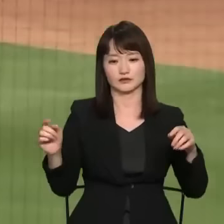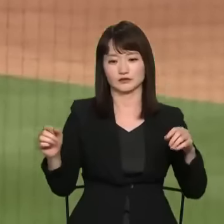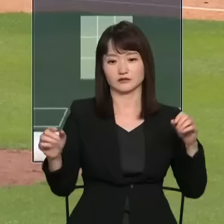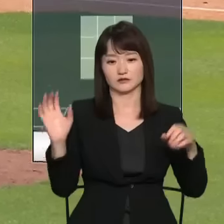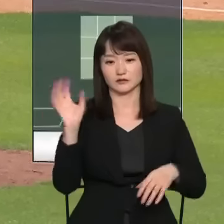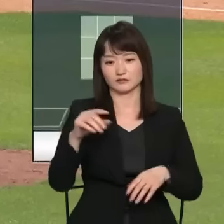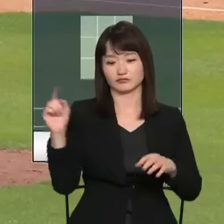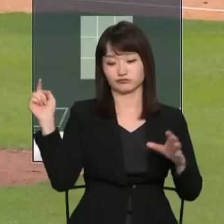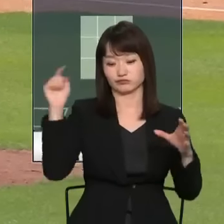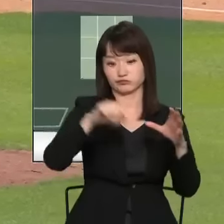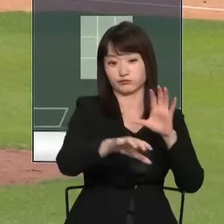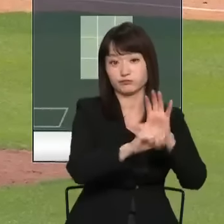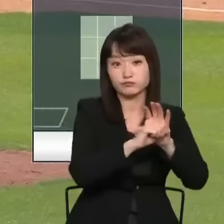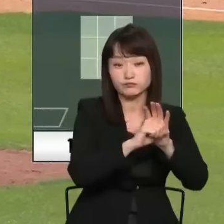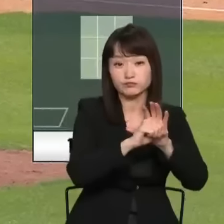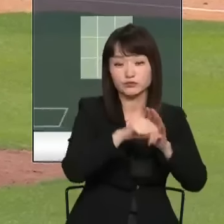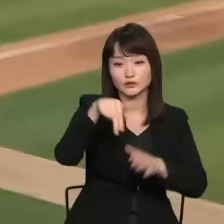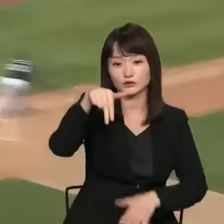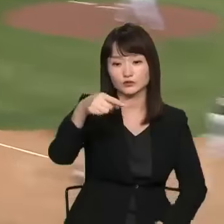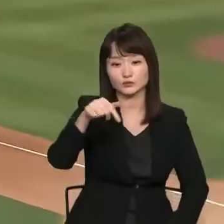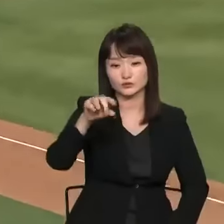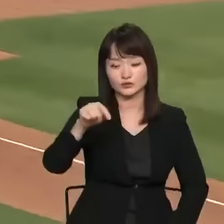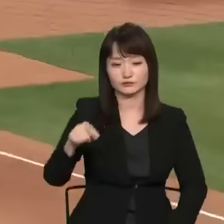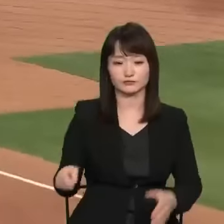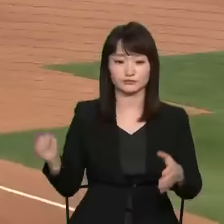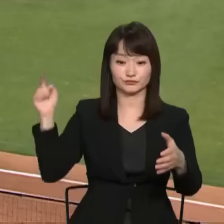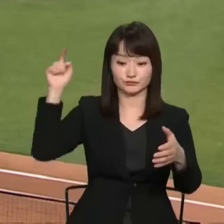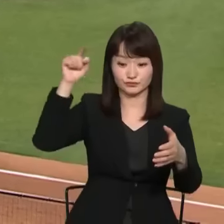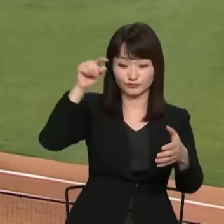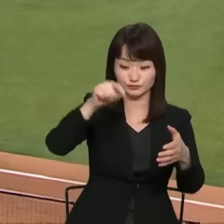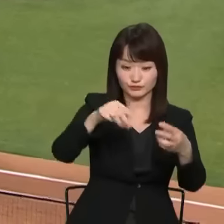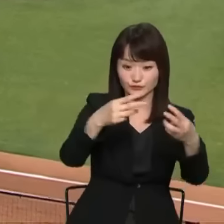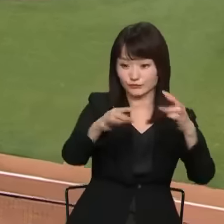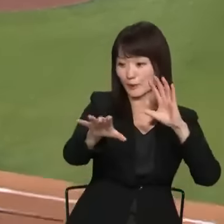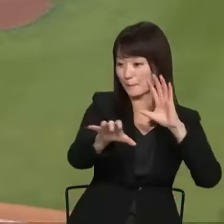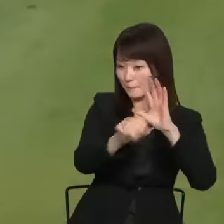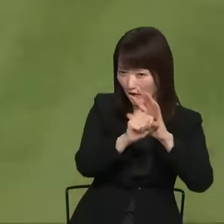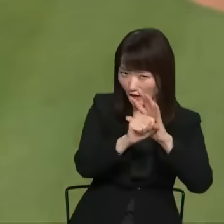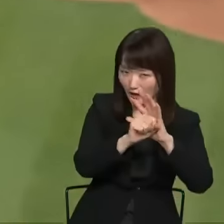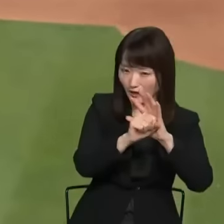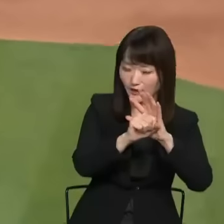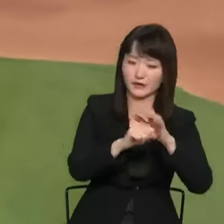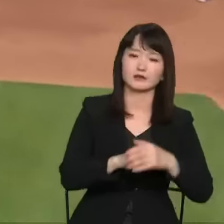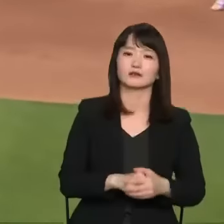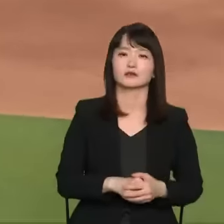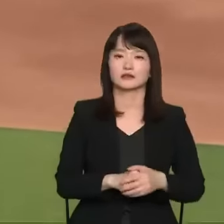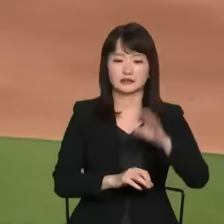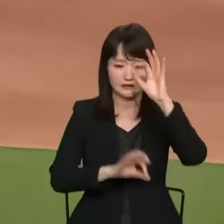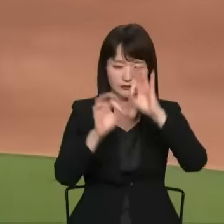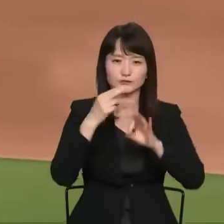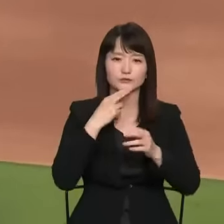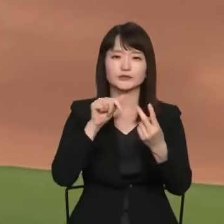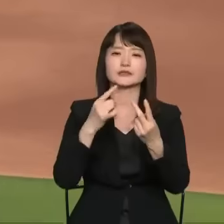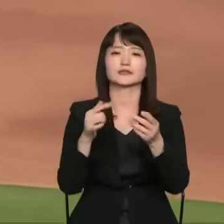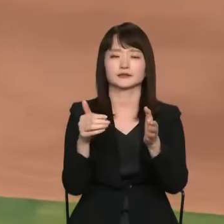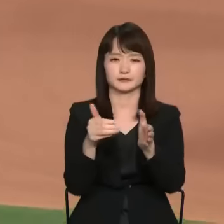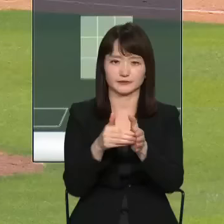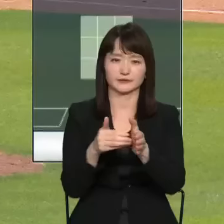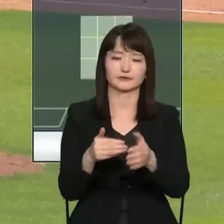박찬호가 조수행에 뻗어나가는 타구를 3루수 김도영이 놓치지 않으며 실점 없이 이닝을